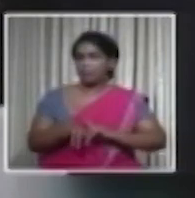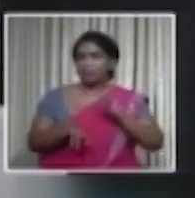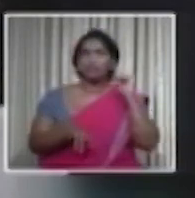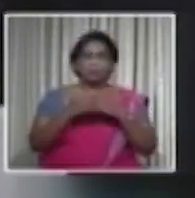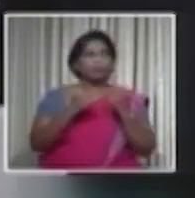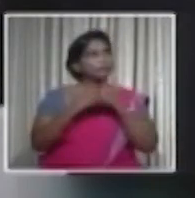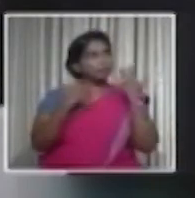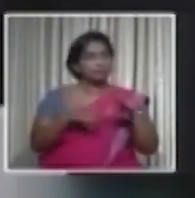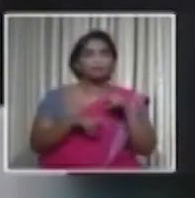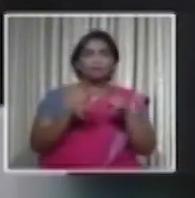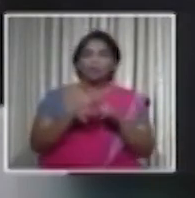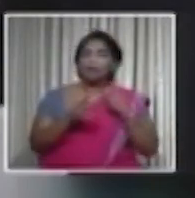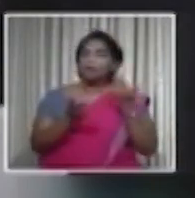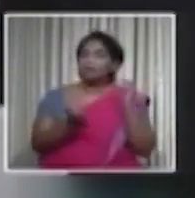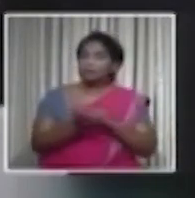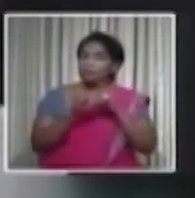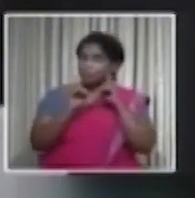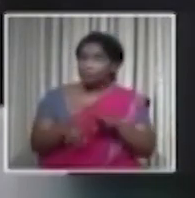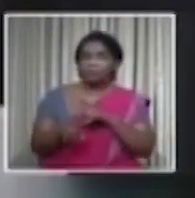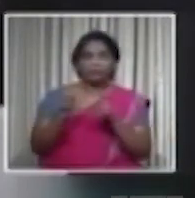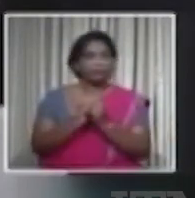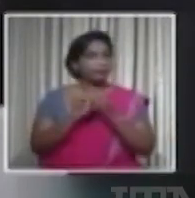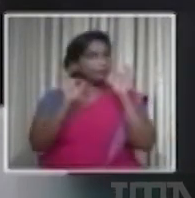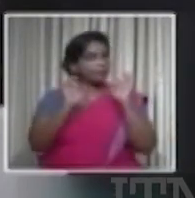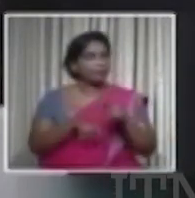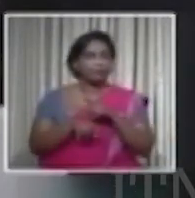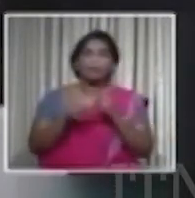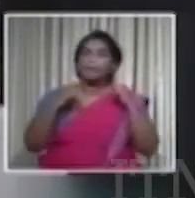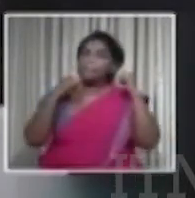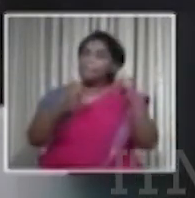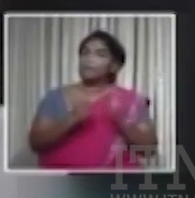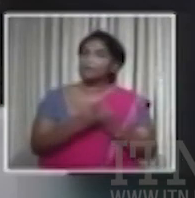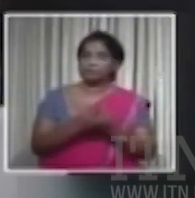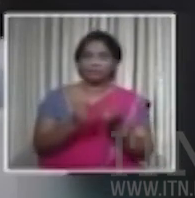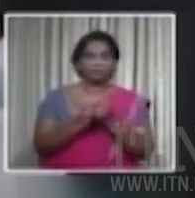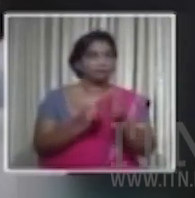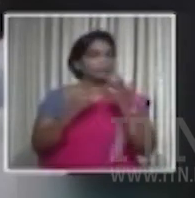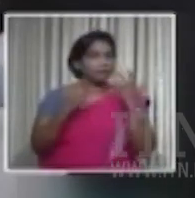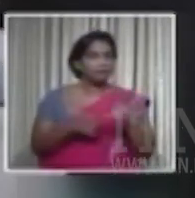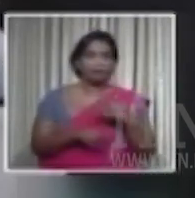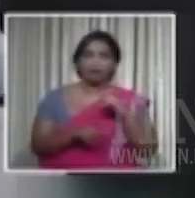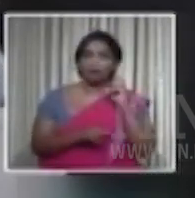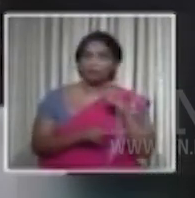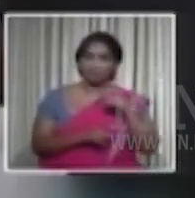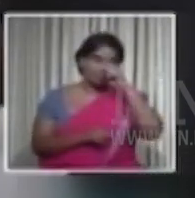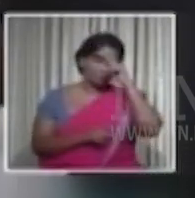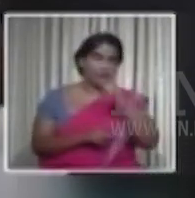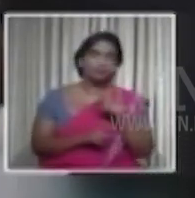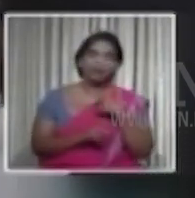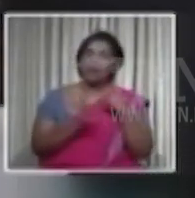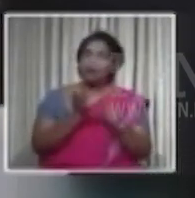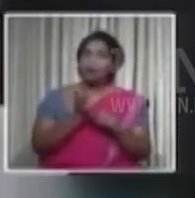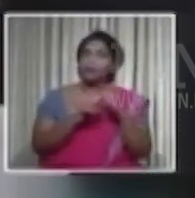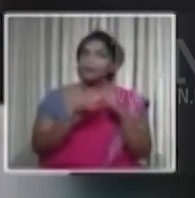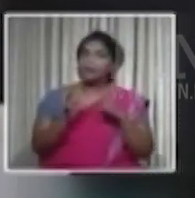සිද්ධියක් වෙලා තියෙනවා. අපි නැවත මේ වගේ දෙයක් නොවෙන්න මේ පාලම ඉතා ඉක්මනින් ඉවර කරන්න කියලා අදාළ කොන්ත්‍රාත්කාර මාතුන්ටත් අපේ ආඩීඒ අයටත්